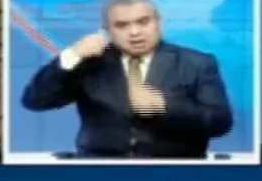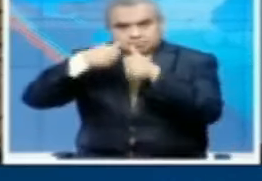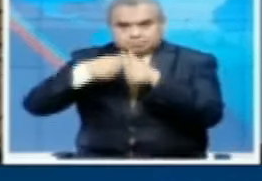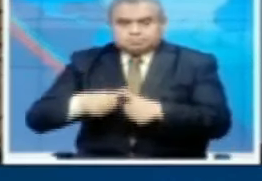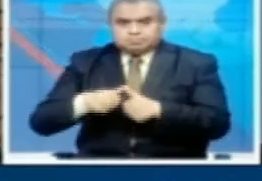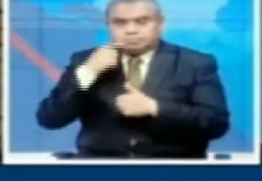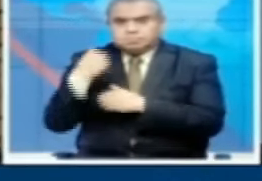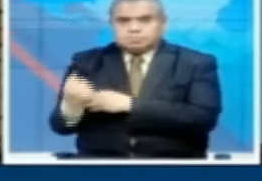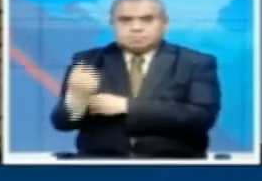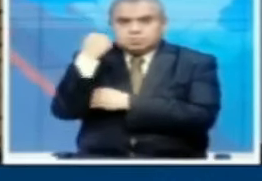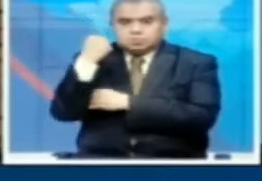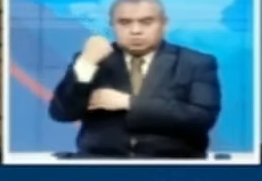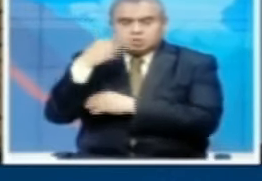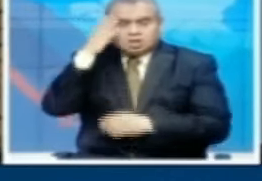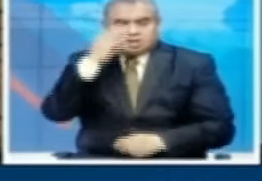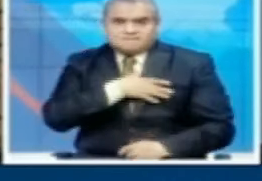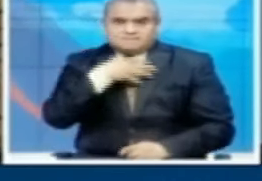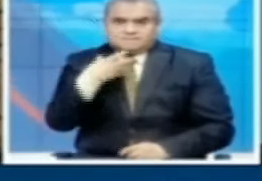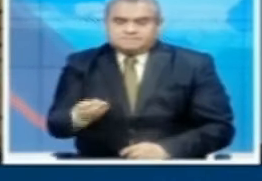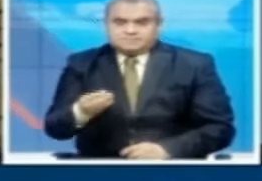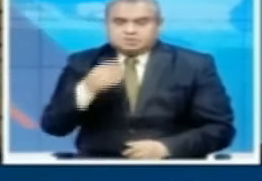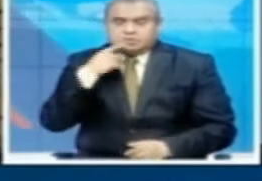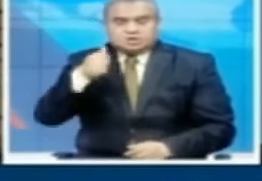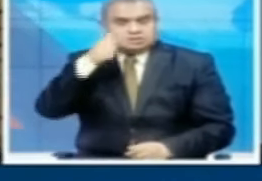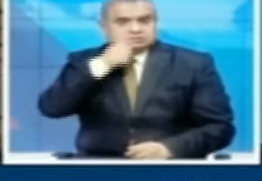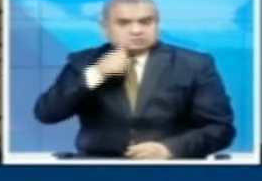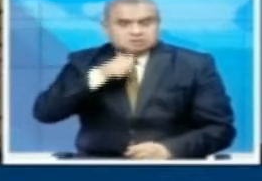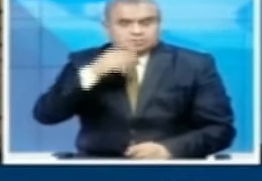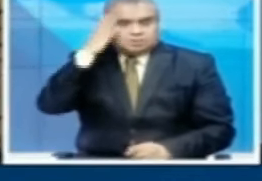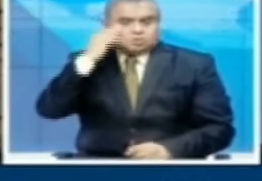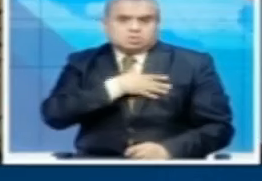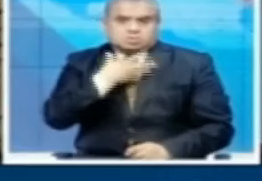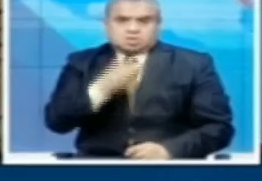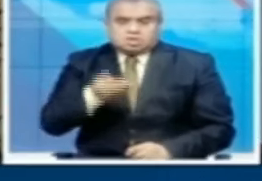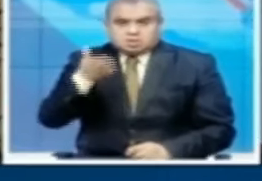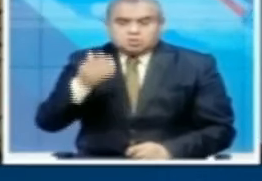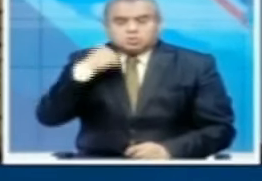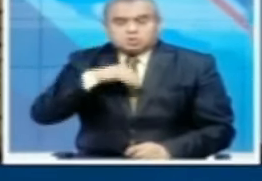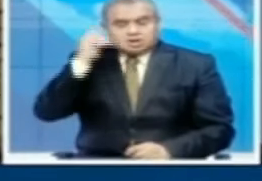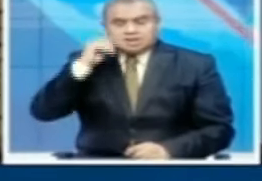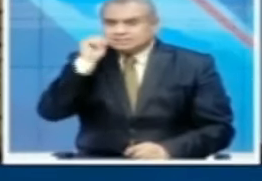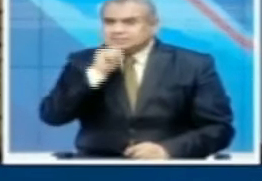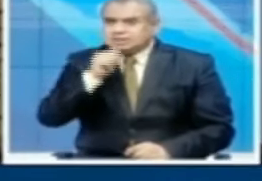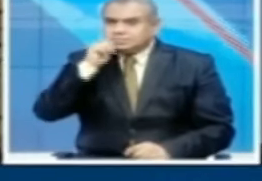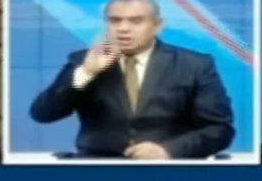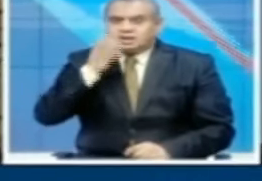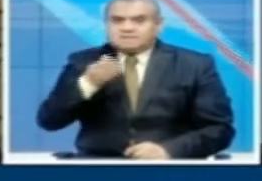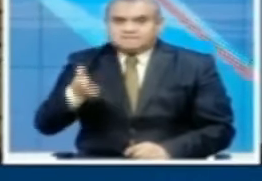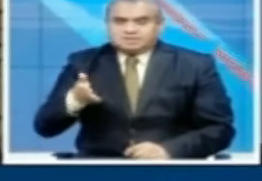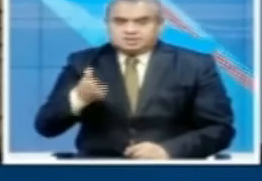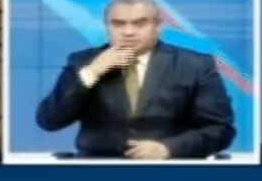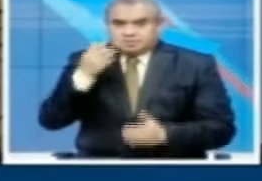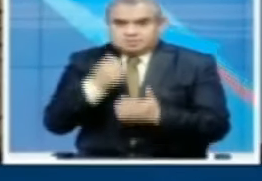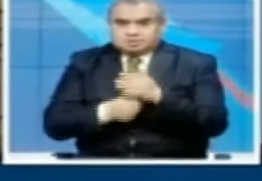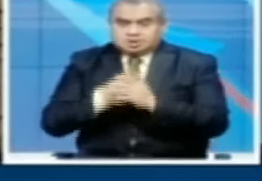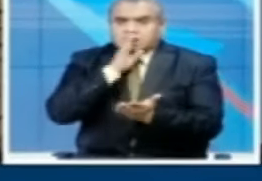بطولة وفداء وجلد وتضحية وإصرار لا يلين على حفظ